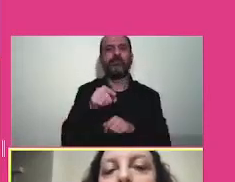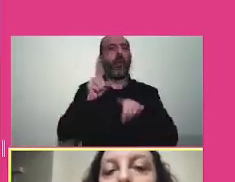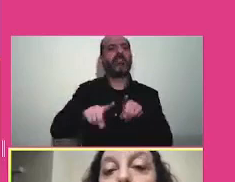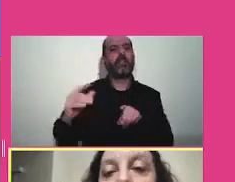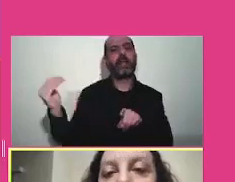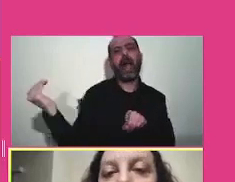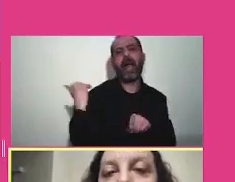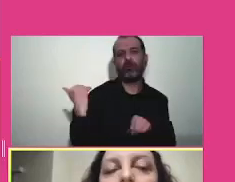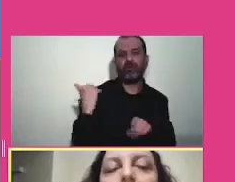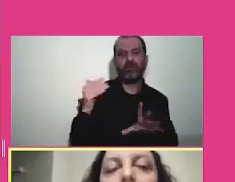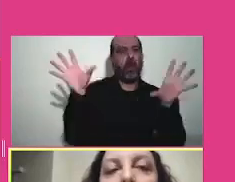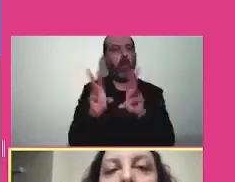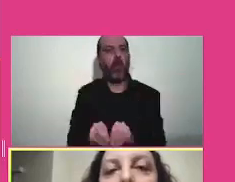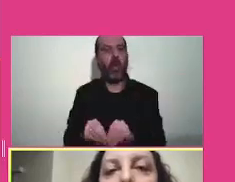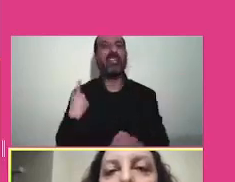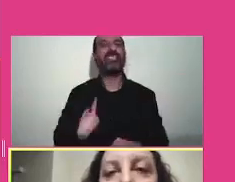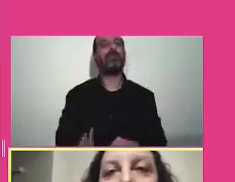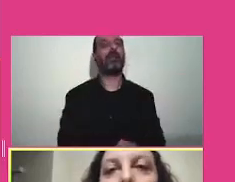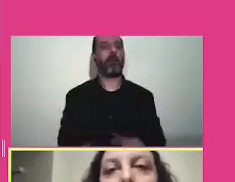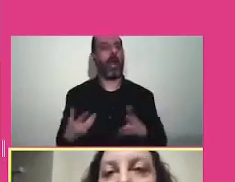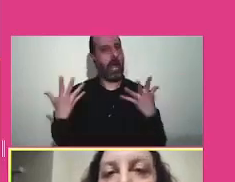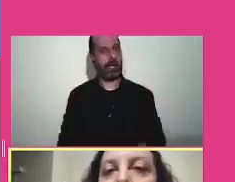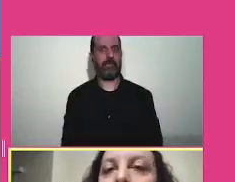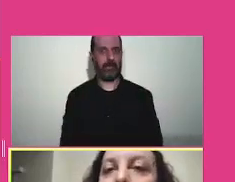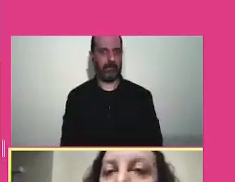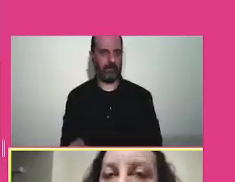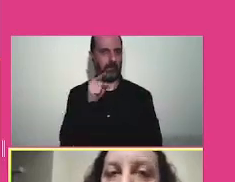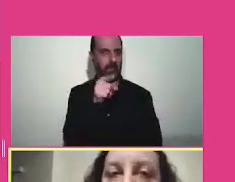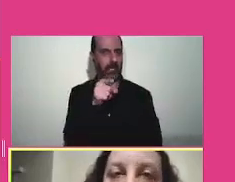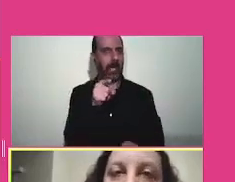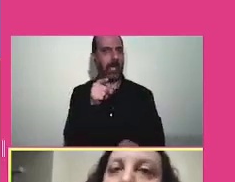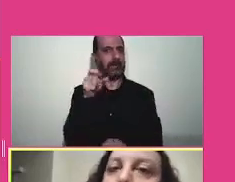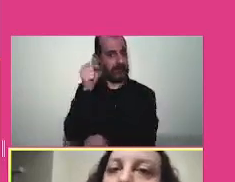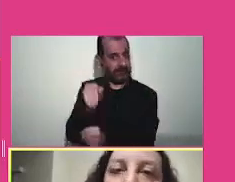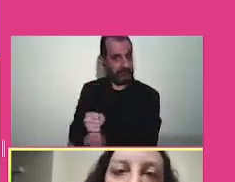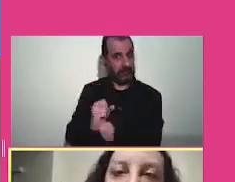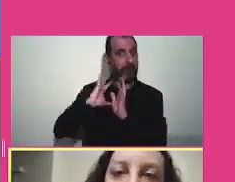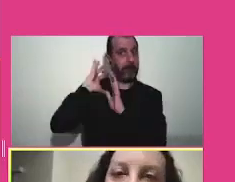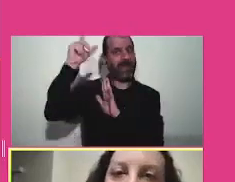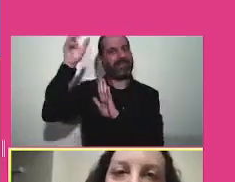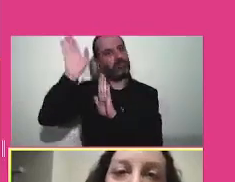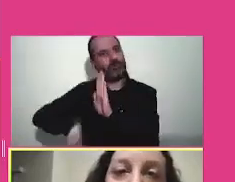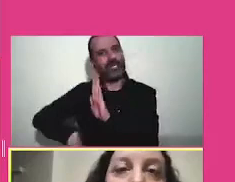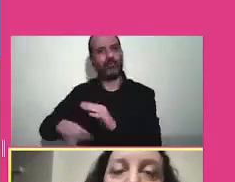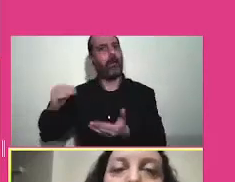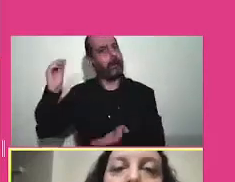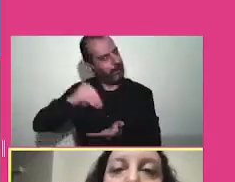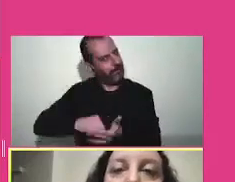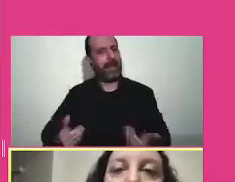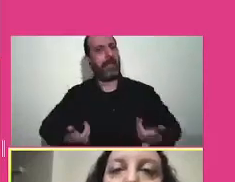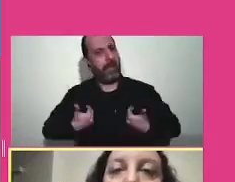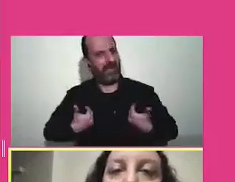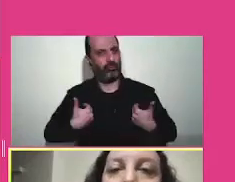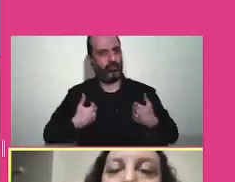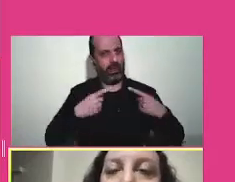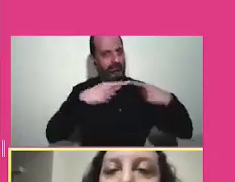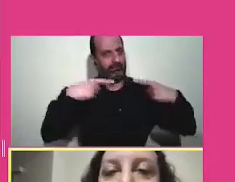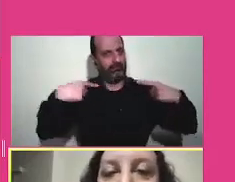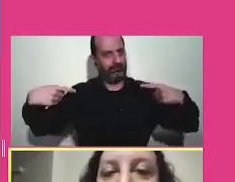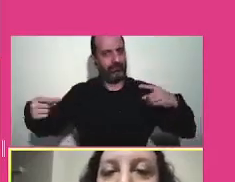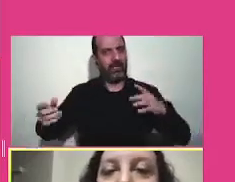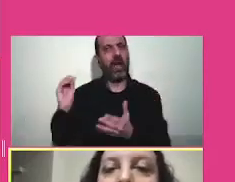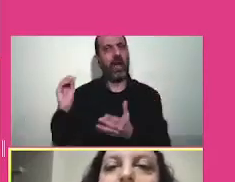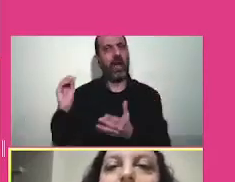με συμπεριφορές. Για όσους μείνετε μέχρι το τέλος, θα ξαναπαίξουμε όλα τα παιχνίδια, σύναλλο ένα που έχουμε διαθέσιμο